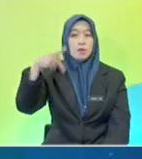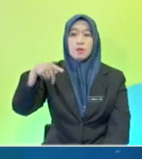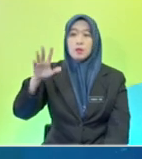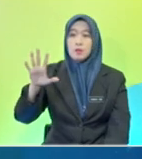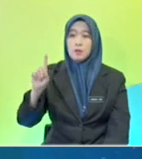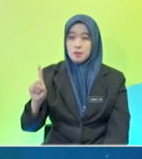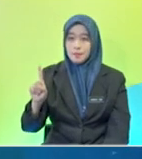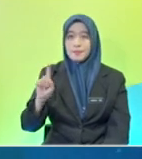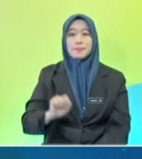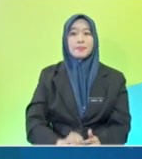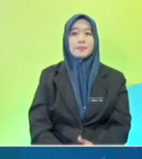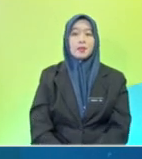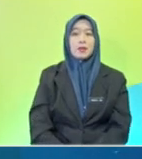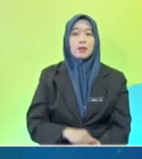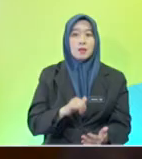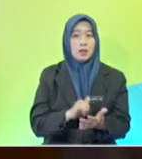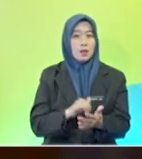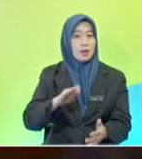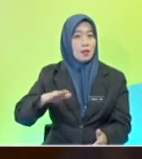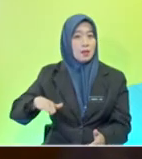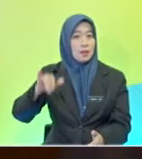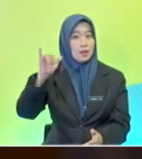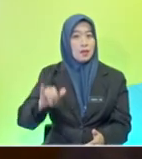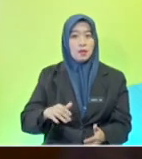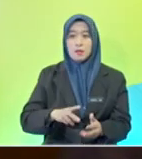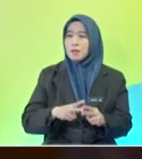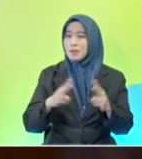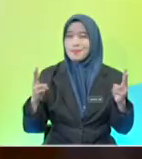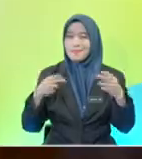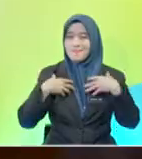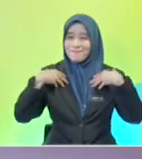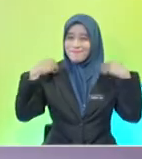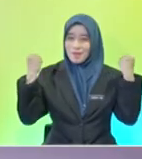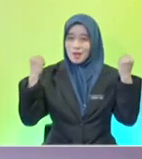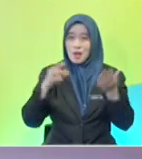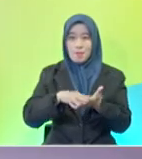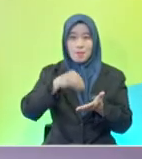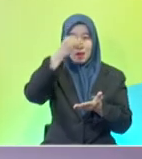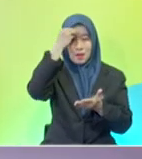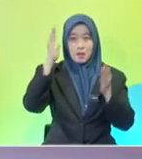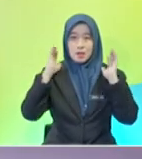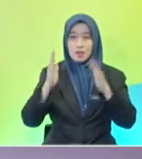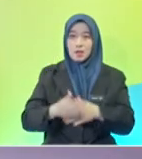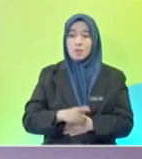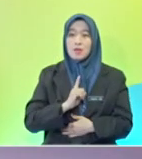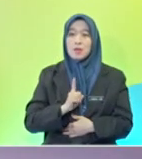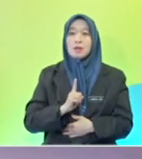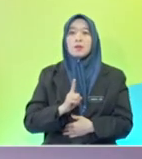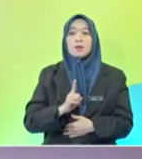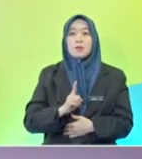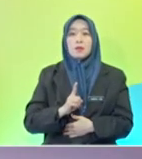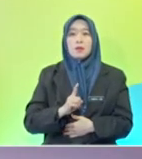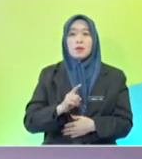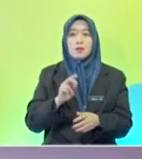51. Okey, itu dia adik-adik kita yang sangat bersemangat pada hari ini. Kita nak belajar mata pelajaran pendidikan Islam tahun 4 dengan topik kita tanda